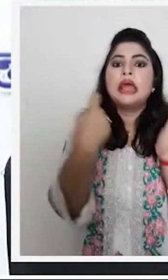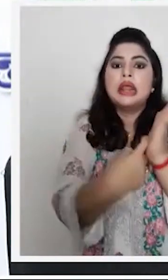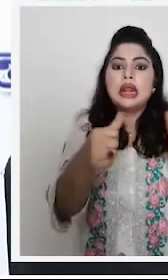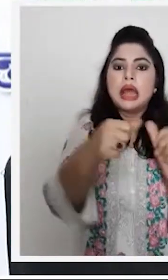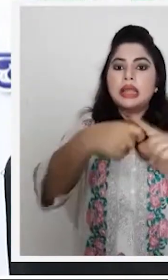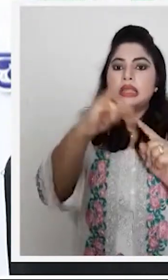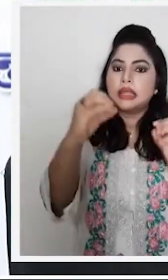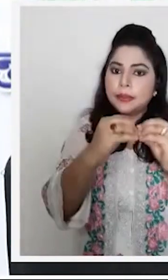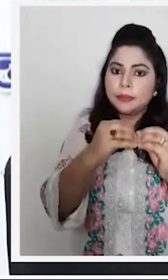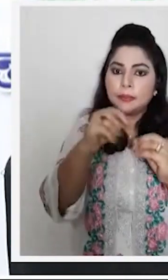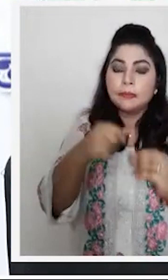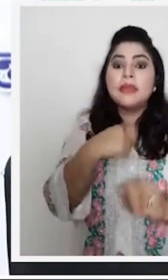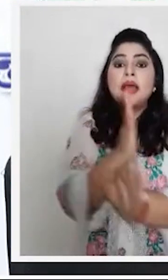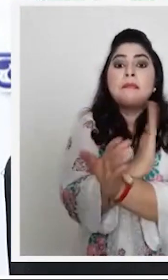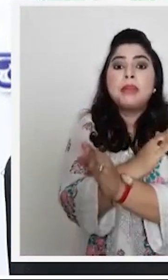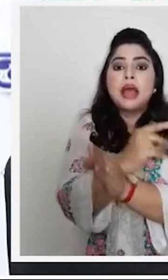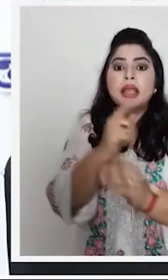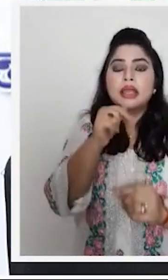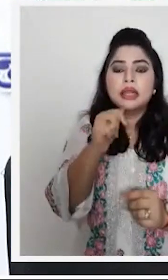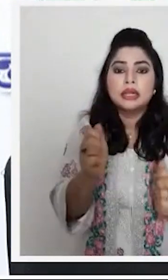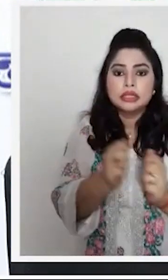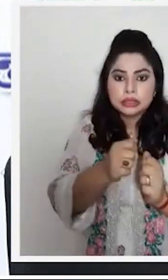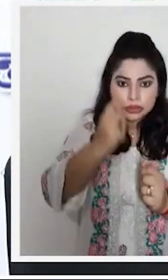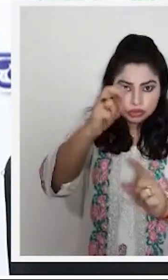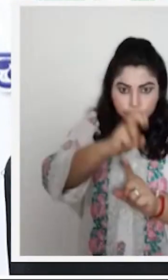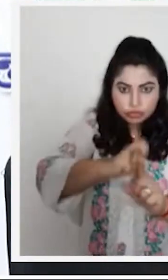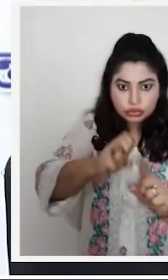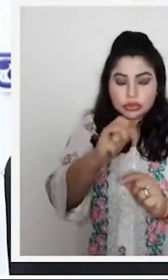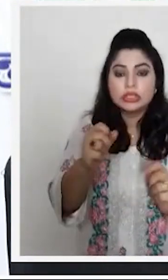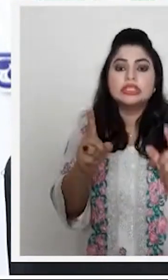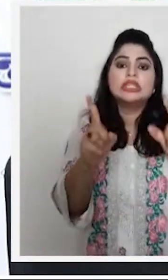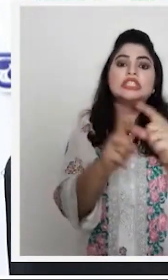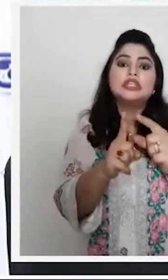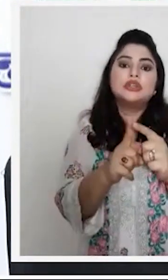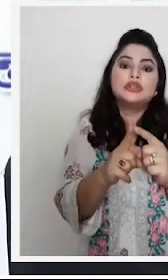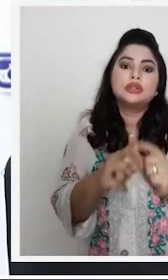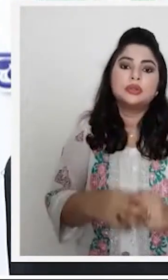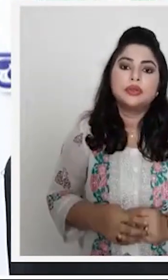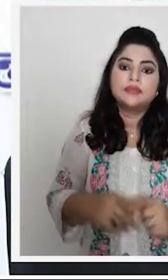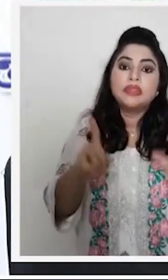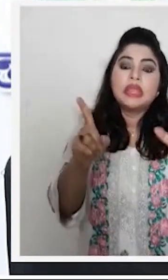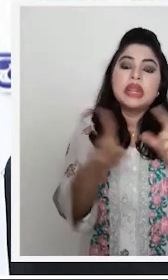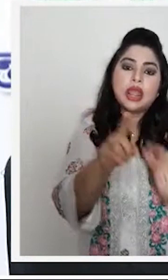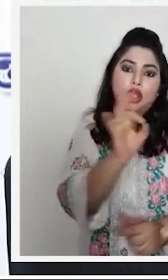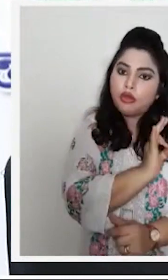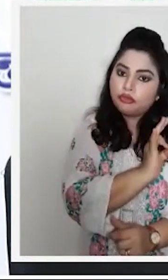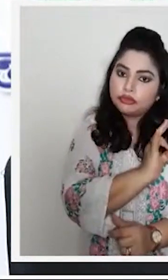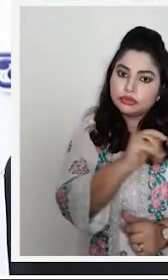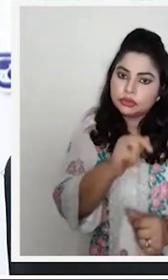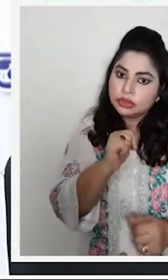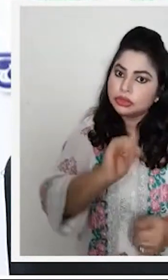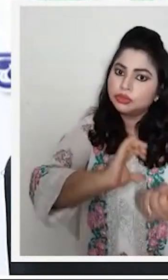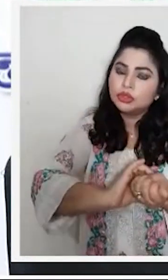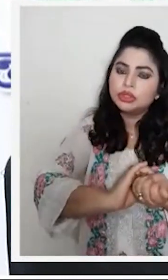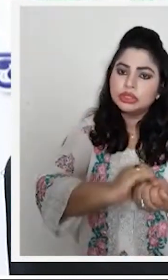একজন সহকর্মী, তার নাম ডাক্তার রাকিব খান, তিনি বাগেরহাট ম্যাটসের অধ্যক্ষ ছিলেন। এই পদটি ছিল